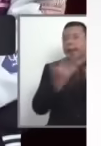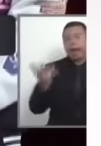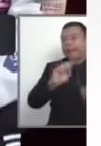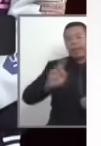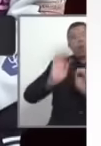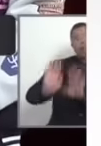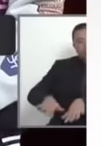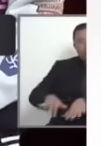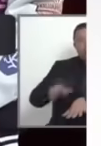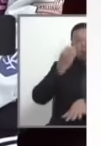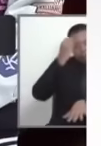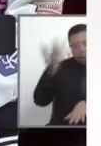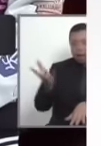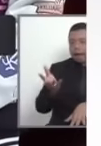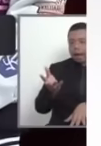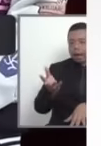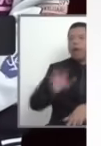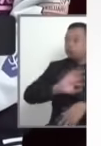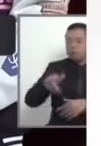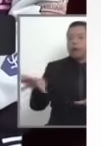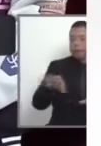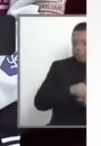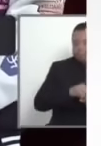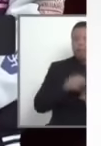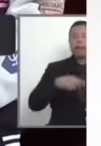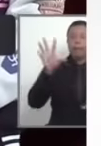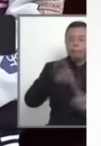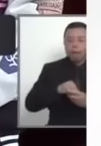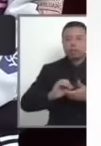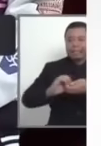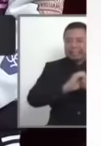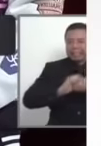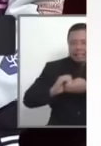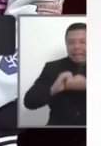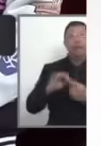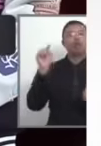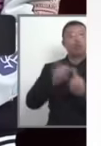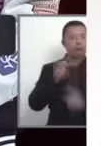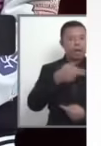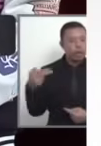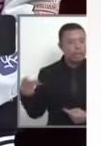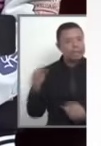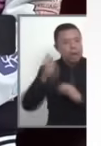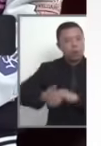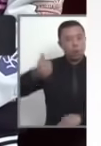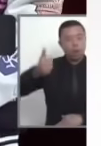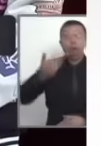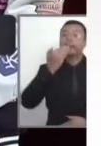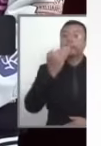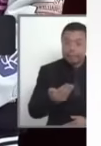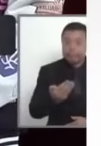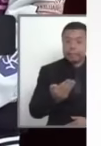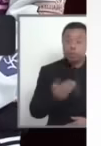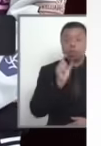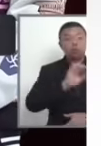Dan mendiferensiasikan dari 02 supaya apa? Kita mendapatkan jangkauan pemilih yang lebih luas. Nah, jadi di closing ini tampaknya Mas Ganjar